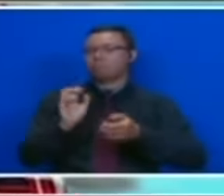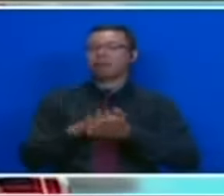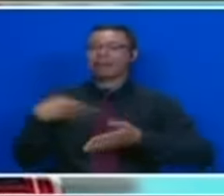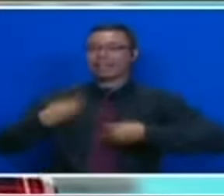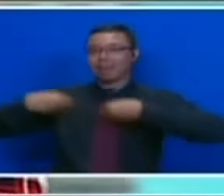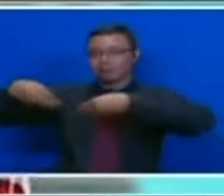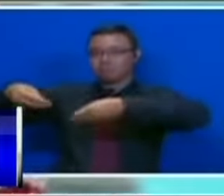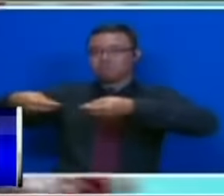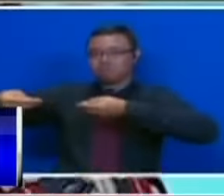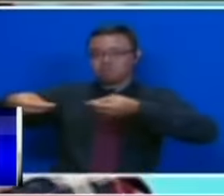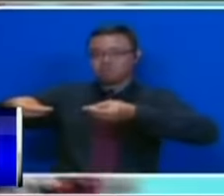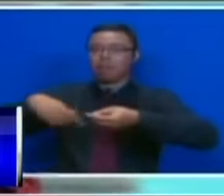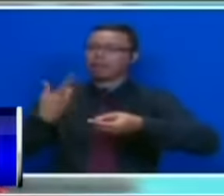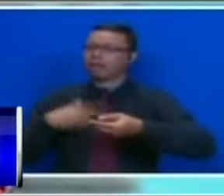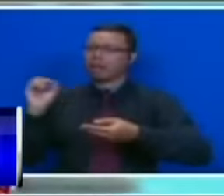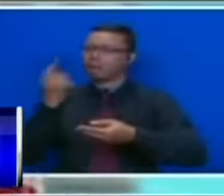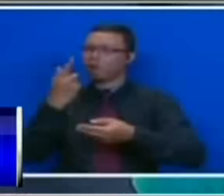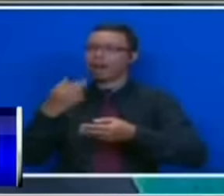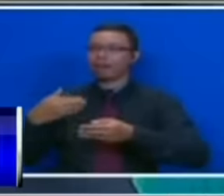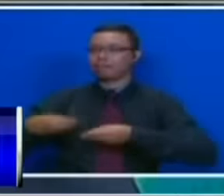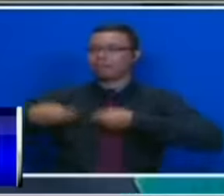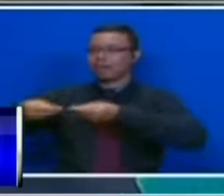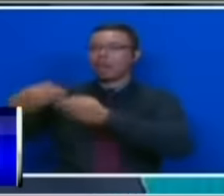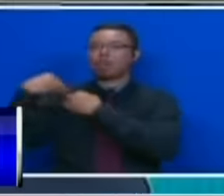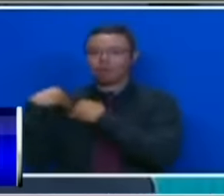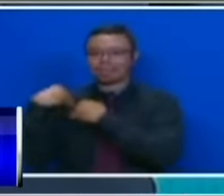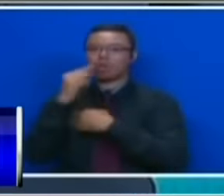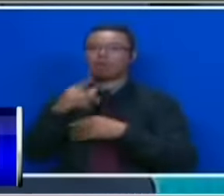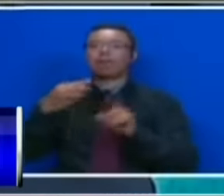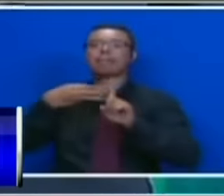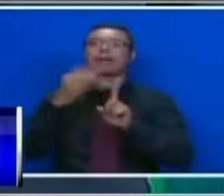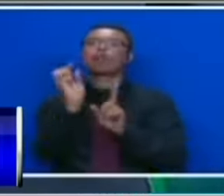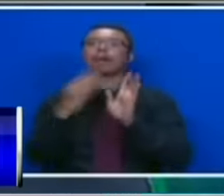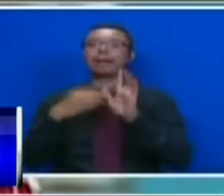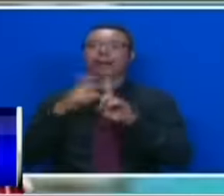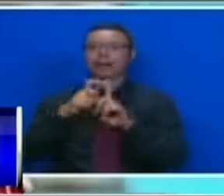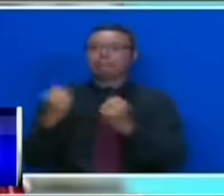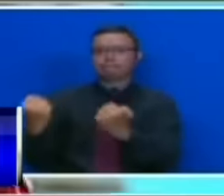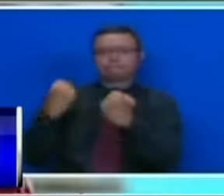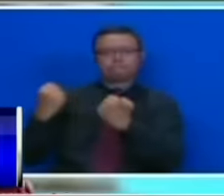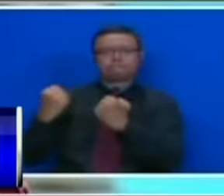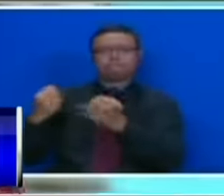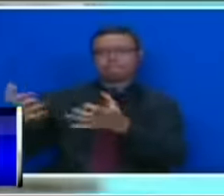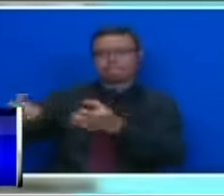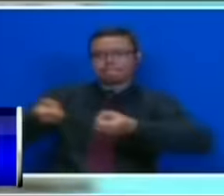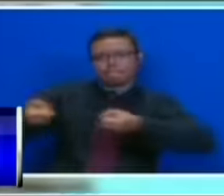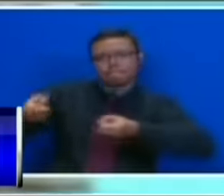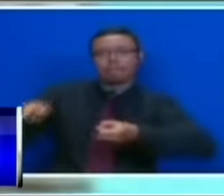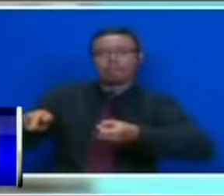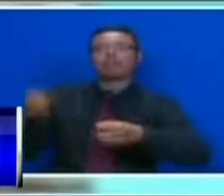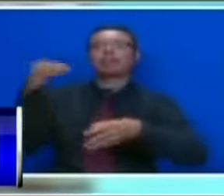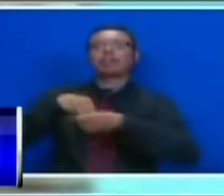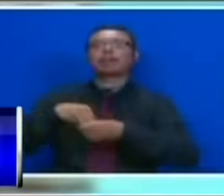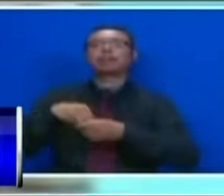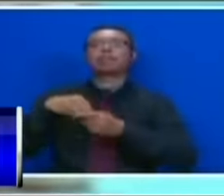tawarkan. Kami mulai menugaskan pada BUMD kami untuk menguasai termasuk TOD,